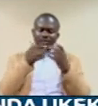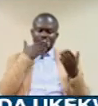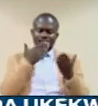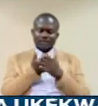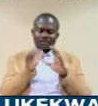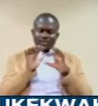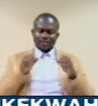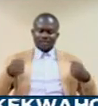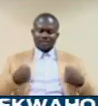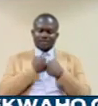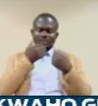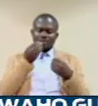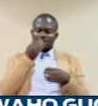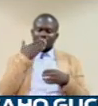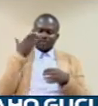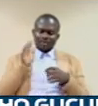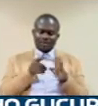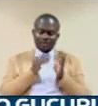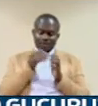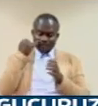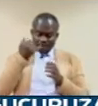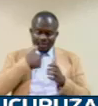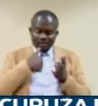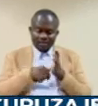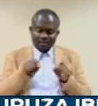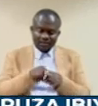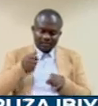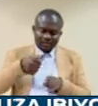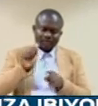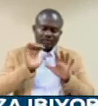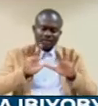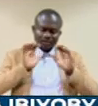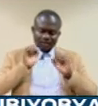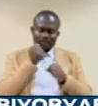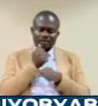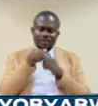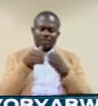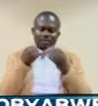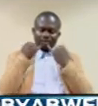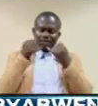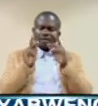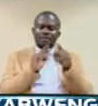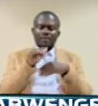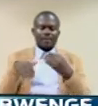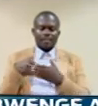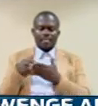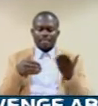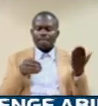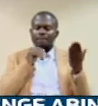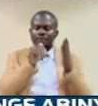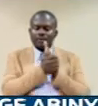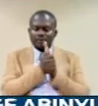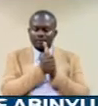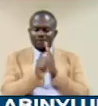ukwirinda ingaruka ziterwa n'imirire mibi, kandi baramuka bahuye n'ibyo bibazo bakirinda gukora ibyo babwiwe n'ubonetse wese